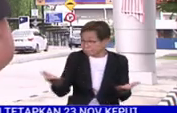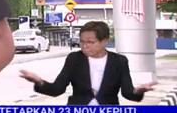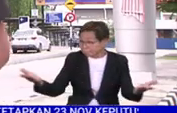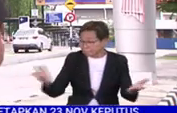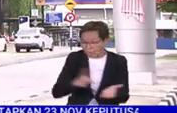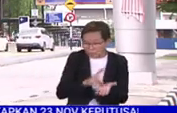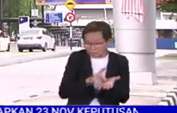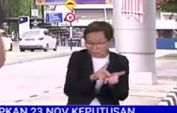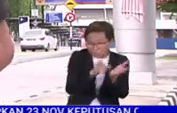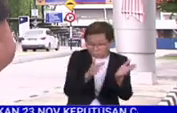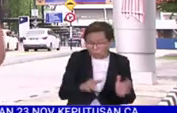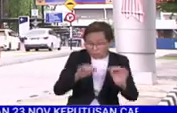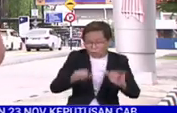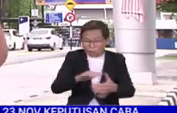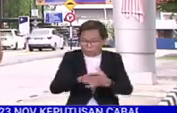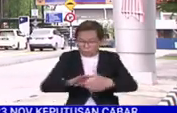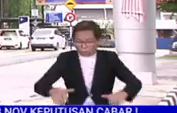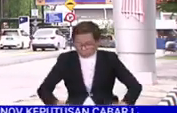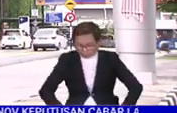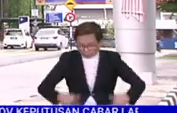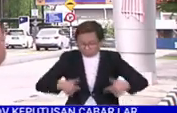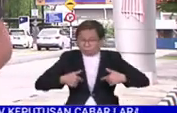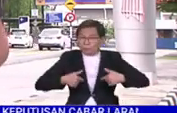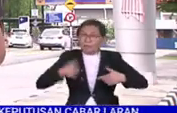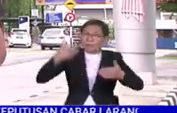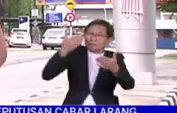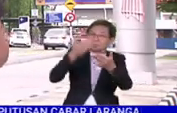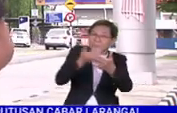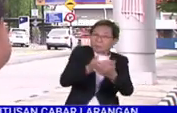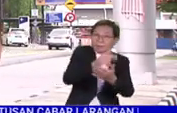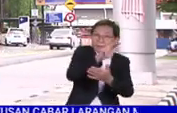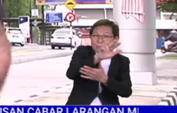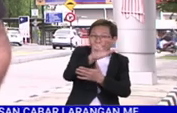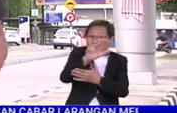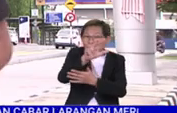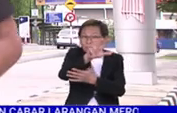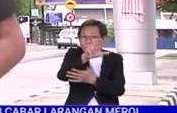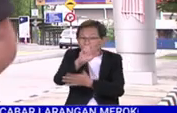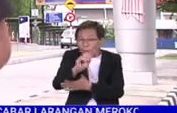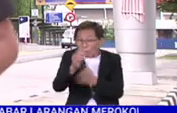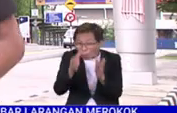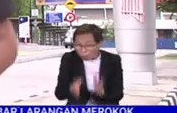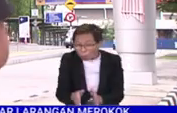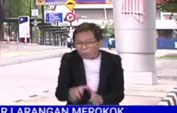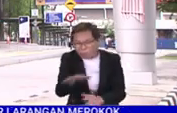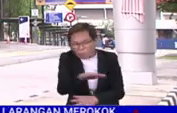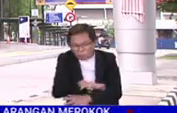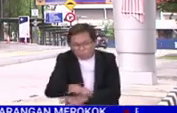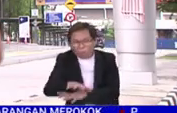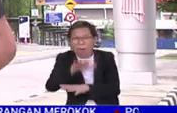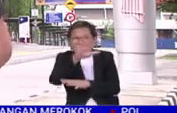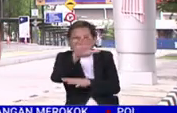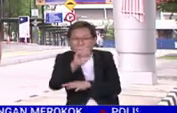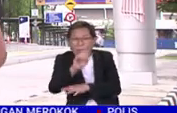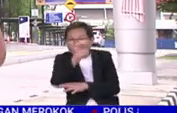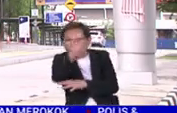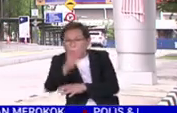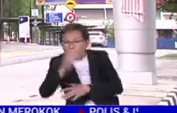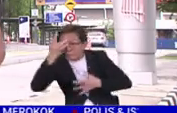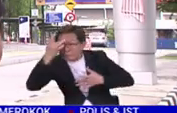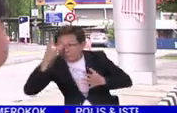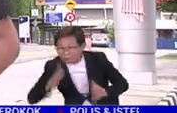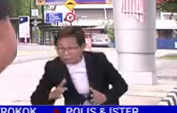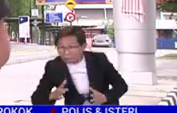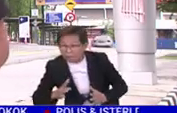seorang penderma boleh menyelamatkan nyawa sehingga 30 orang dan secara puratanya lebih 50%